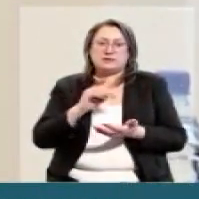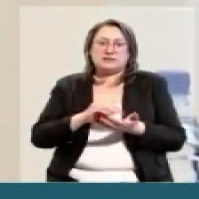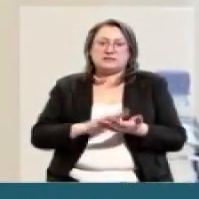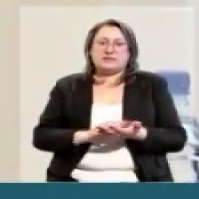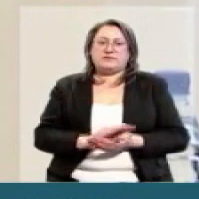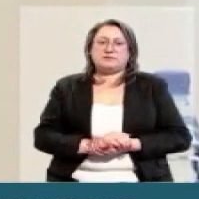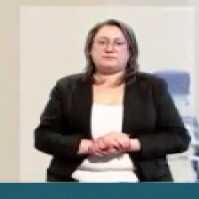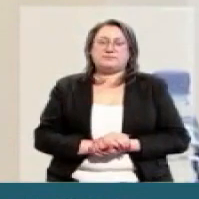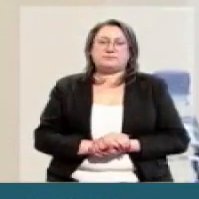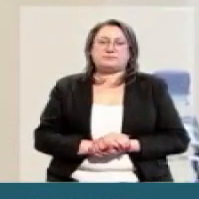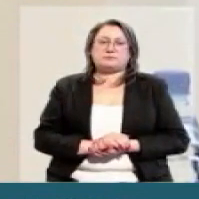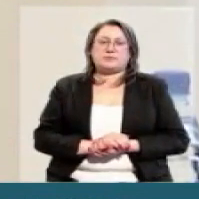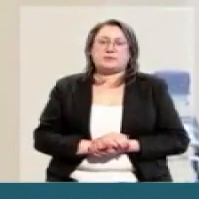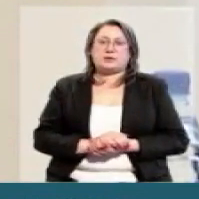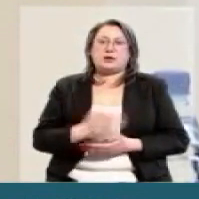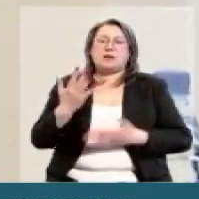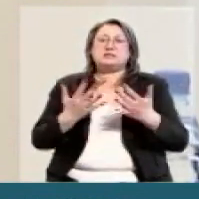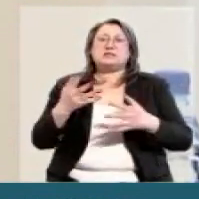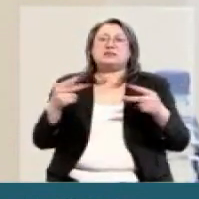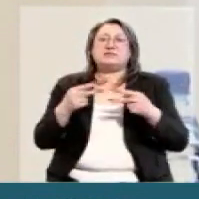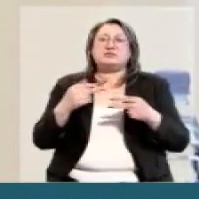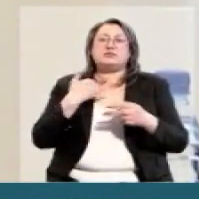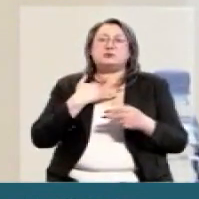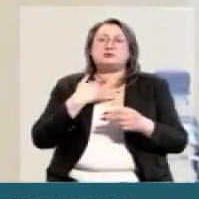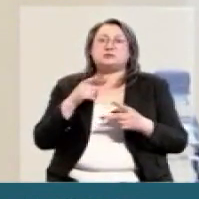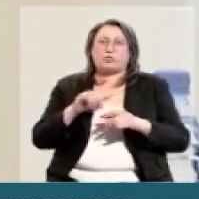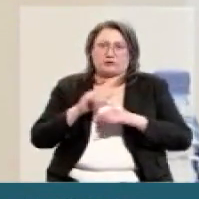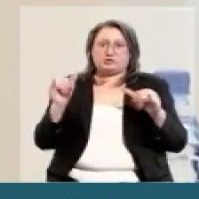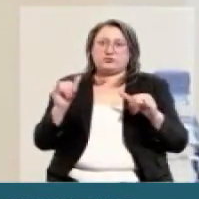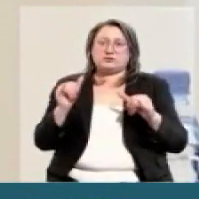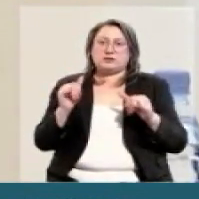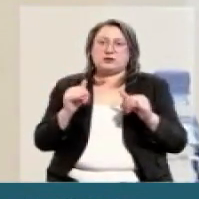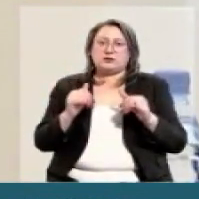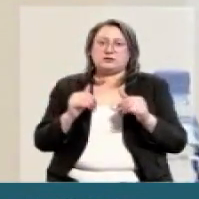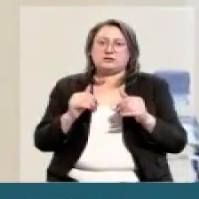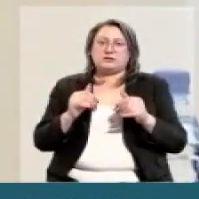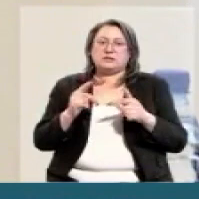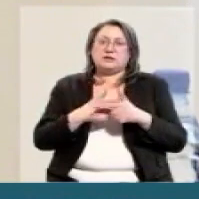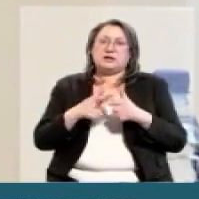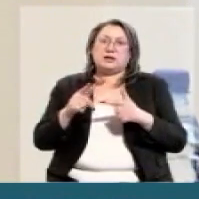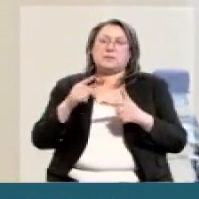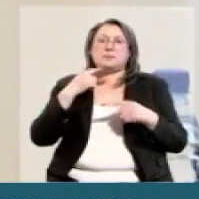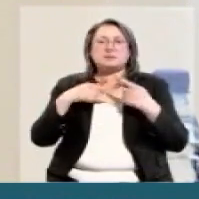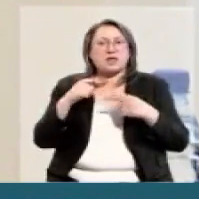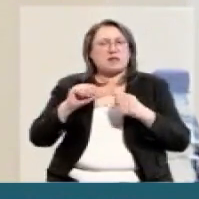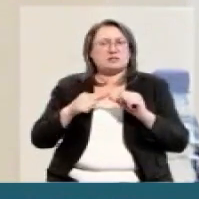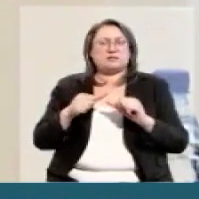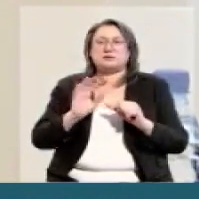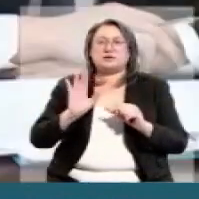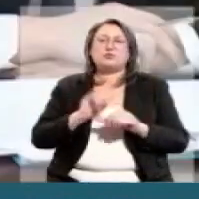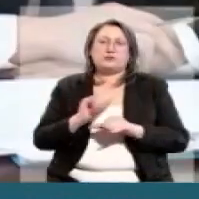зарегистрировано. Если сравнить, у нас динамика увеличивается или эта цифра постоянная?